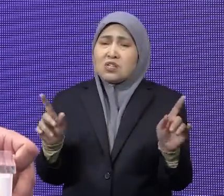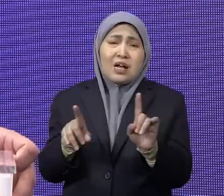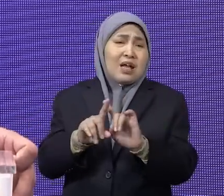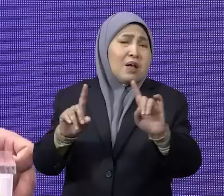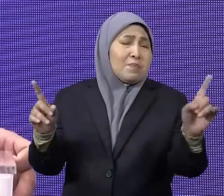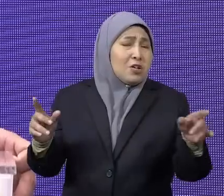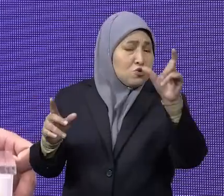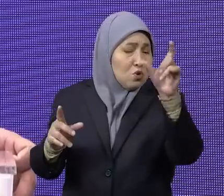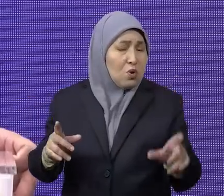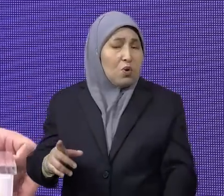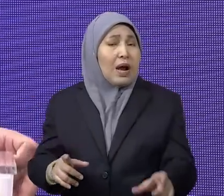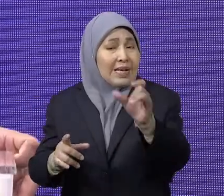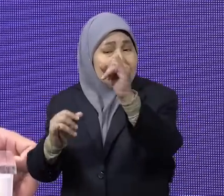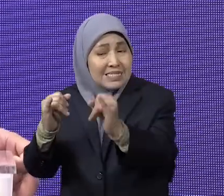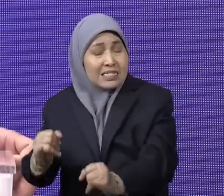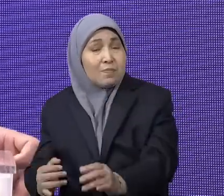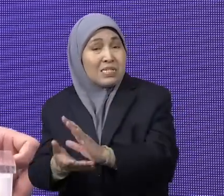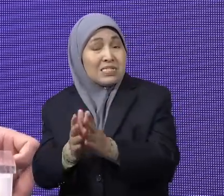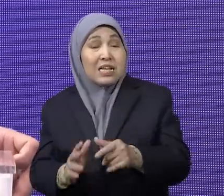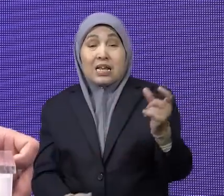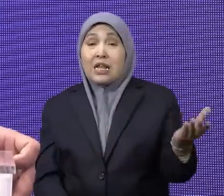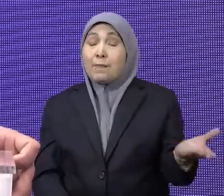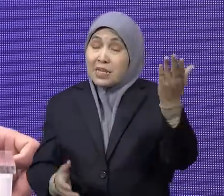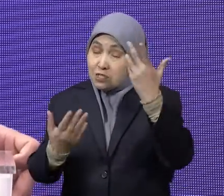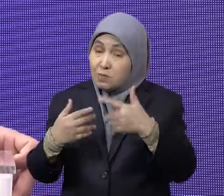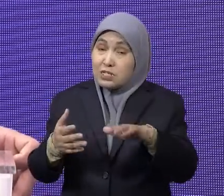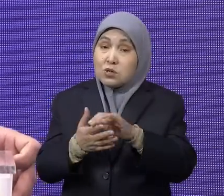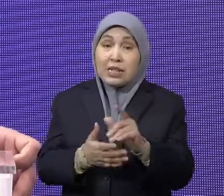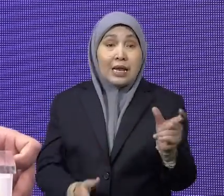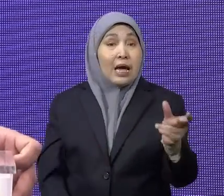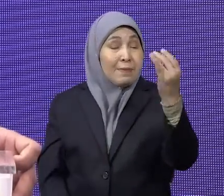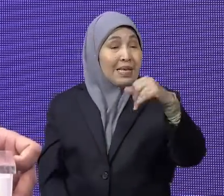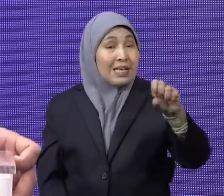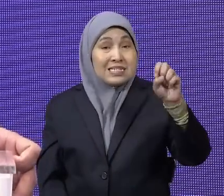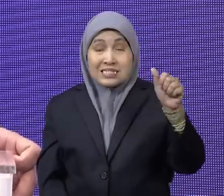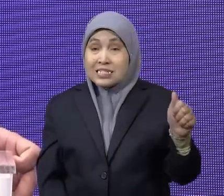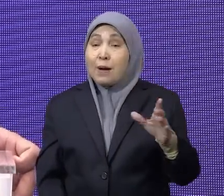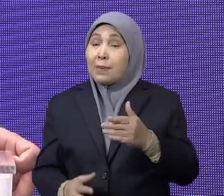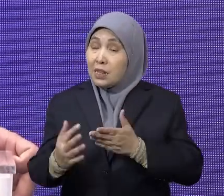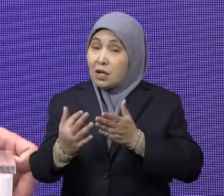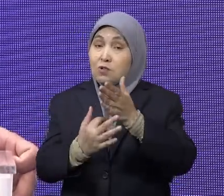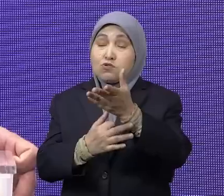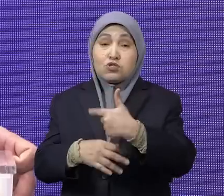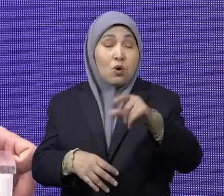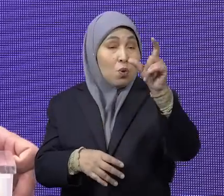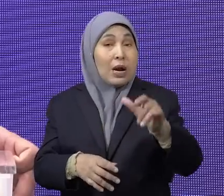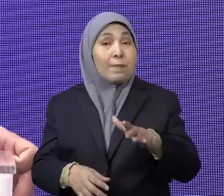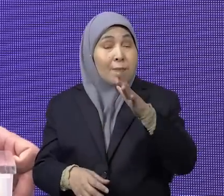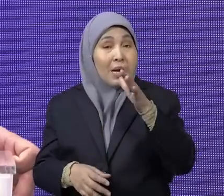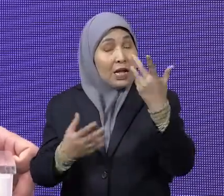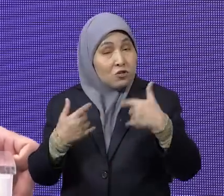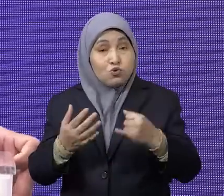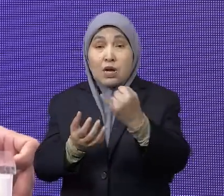seorang insan yang menjadi nabi, menjadi seorang rasul selepas daripada itu ialah Nabi Isa alaihi salam, menerusi seorang ibu yang telah